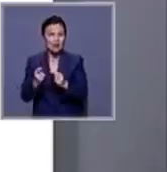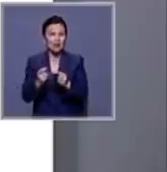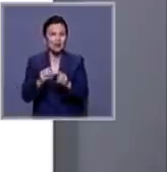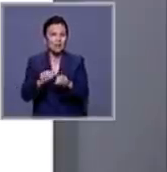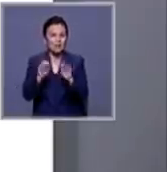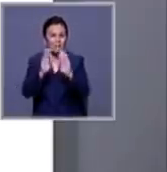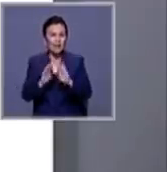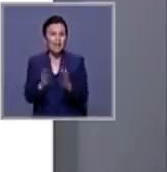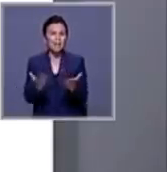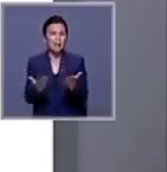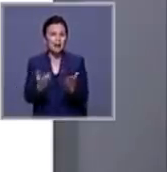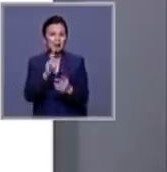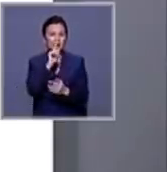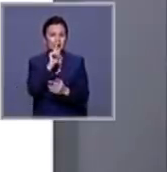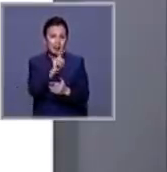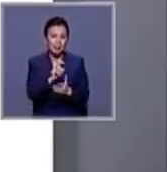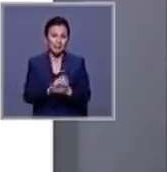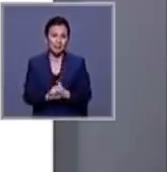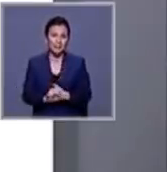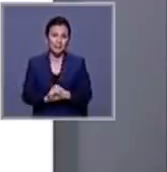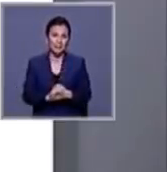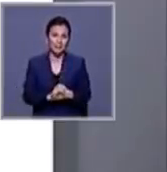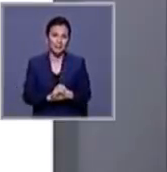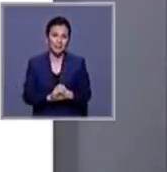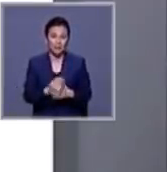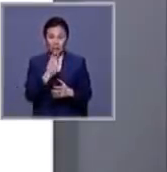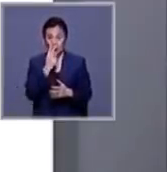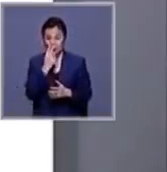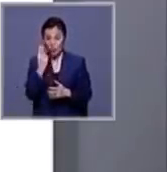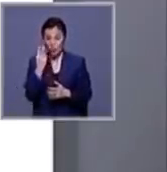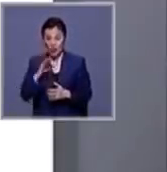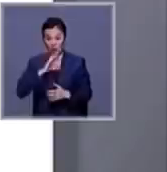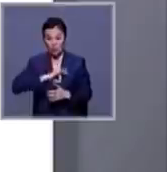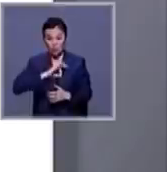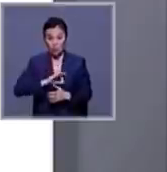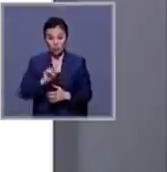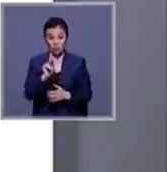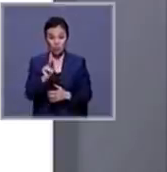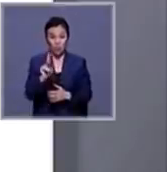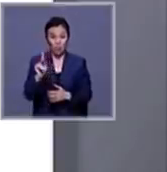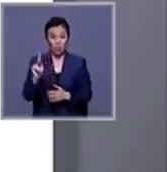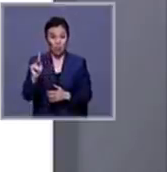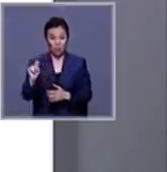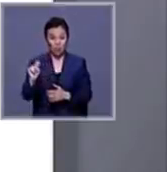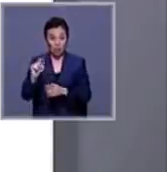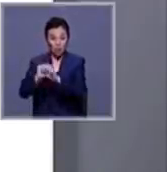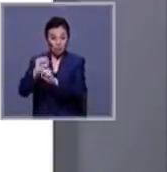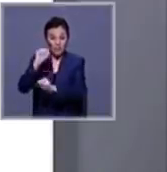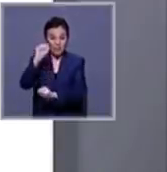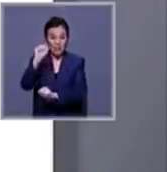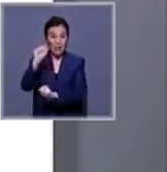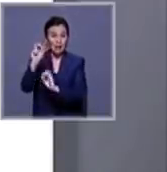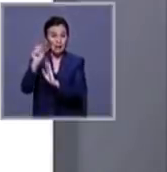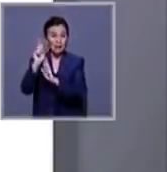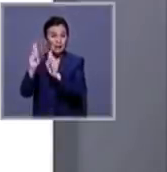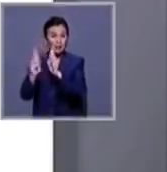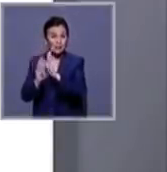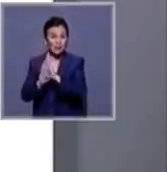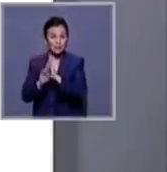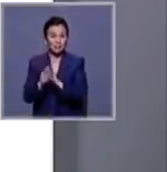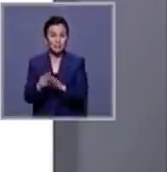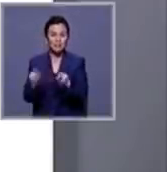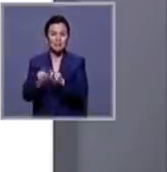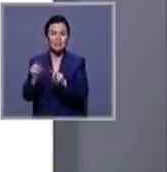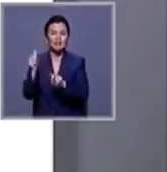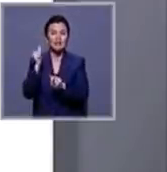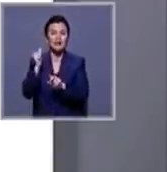ไล่ดูเนี่ยนะก็คือแบบอันเนี้ยสิ่งที่กกต.ประกาศระเบียบเนี่ยไม่ได้มีอะไรใหม่ในแง่ของ10กลุ่ม10